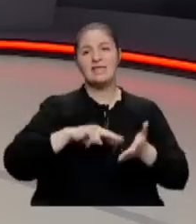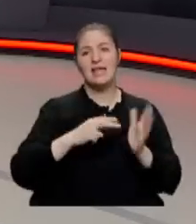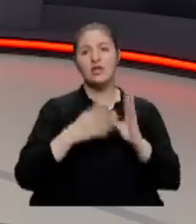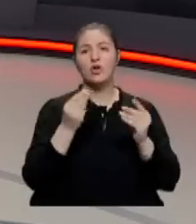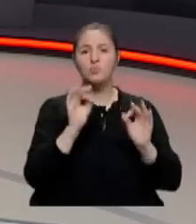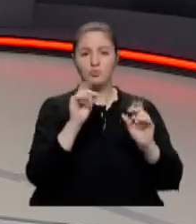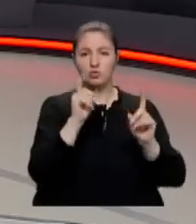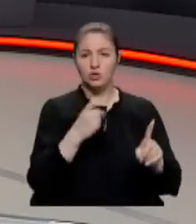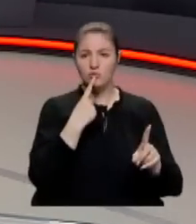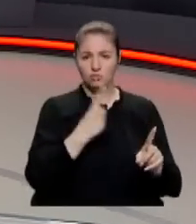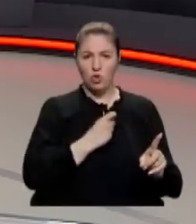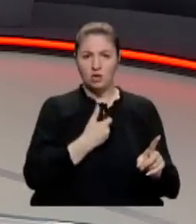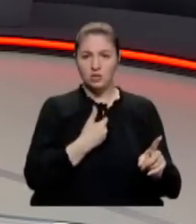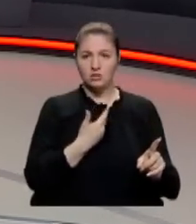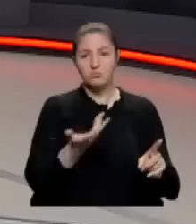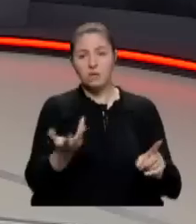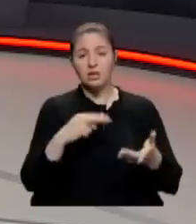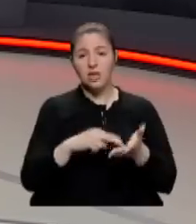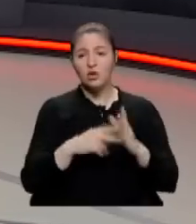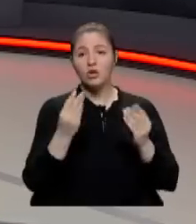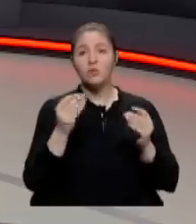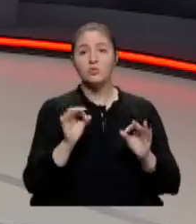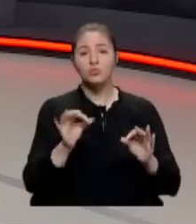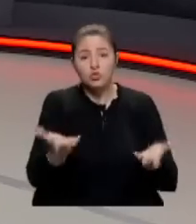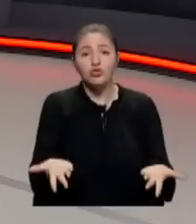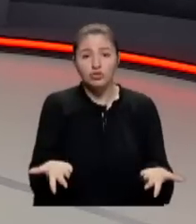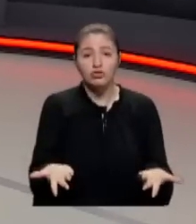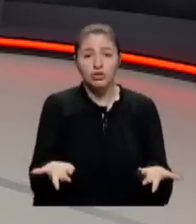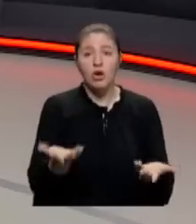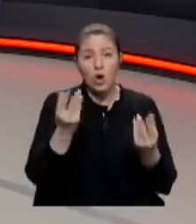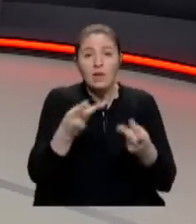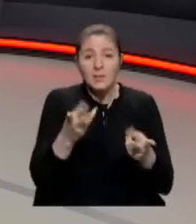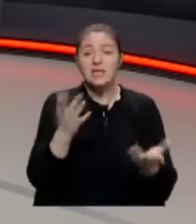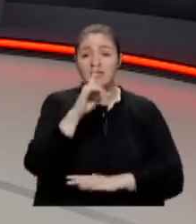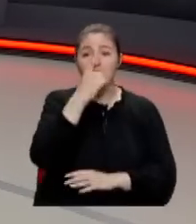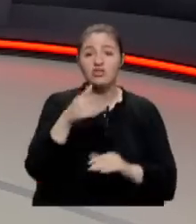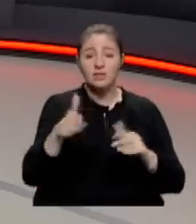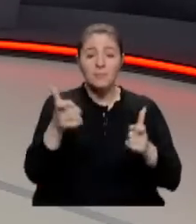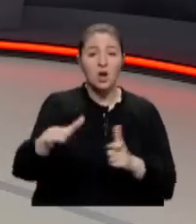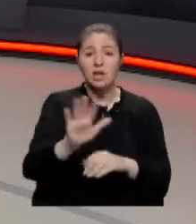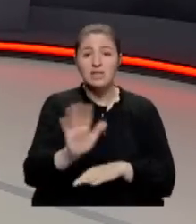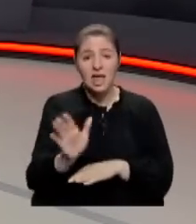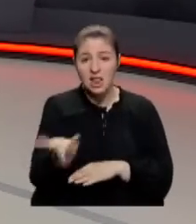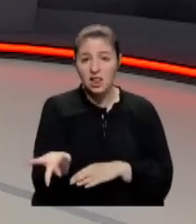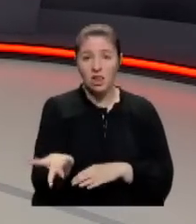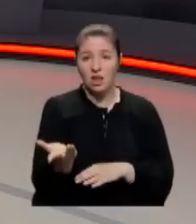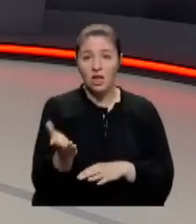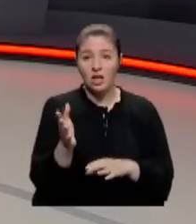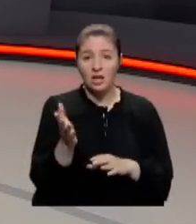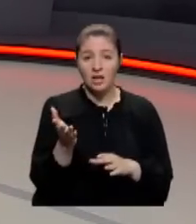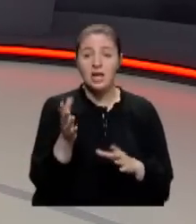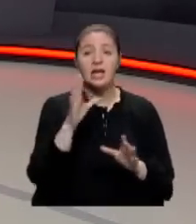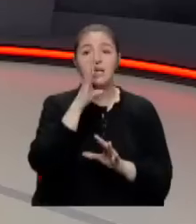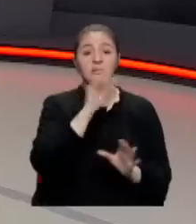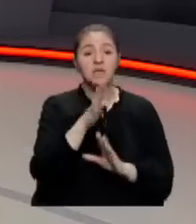olarak mümkün mü diye soruyorsanız Teknik olarak da mümkündür hatta sadece deprem bölgesindekiler değil